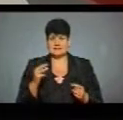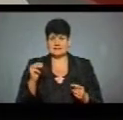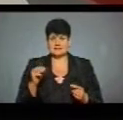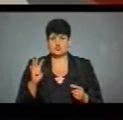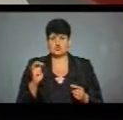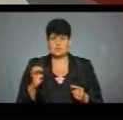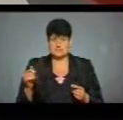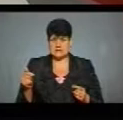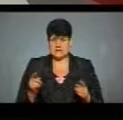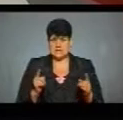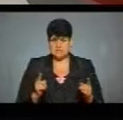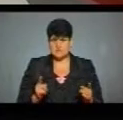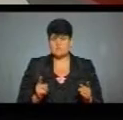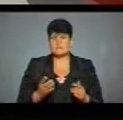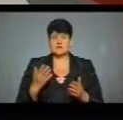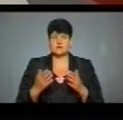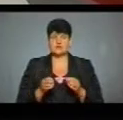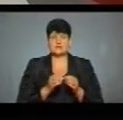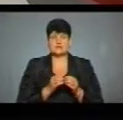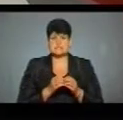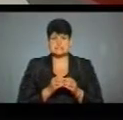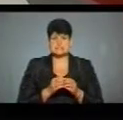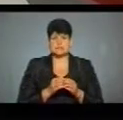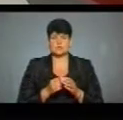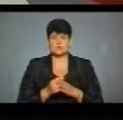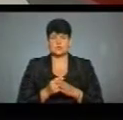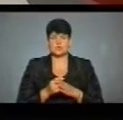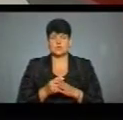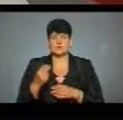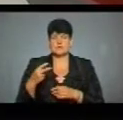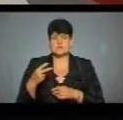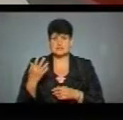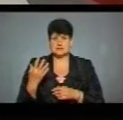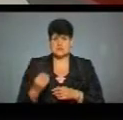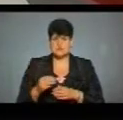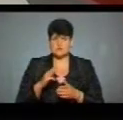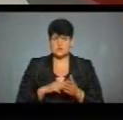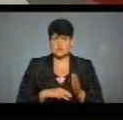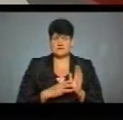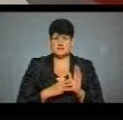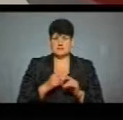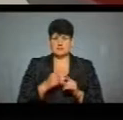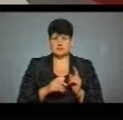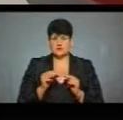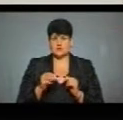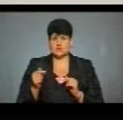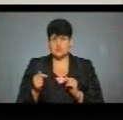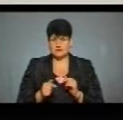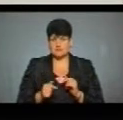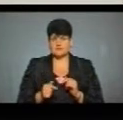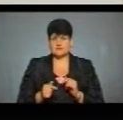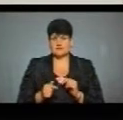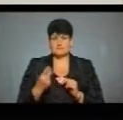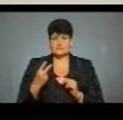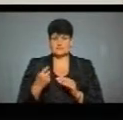3400 гривень. Якщо від 10 до 20 днів штраф 8,5 тисяч гривень, ну, від